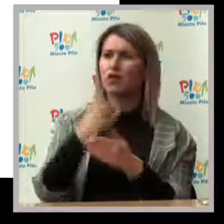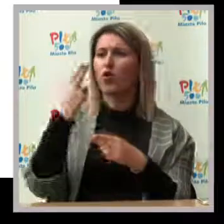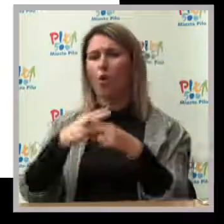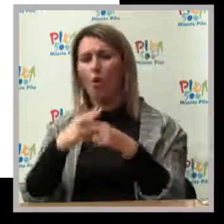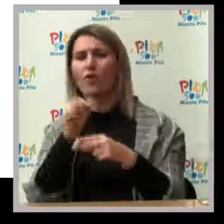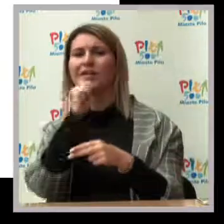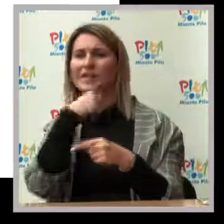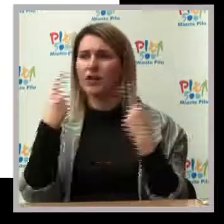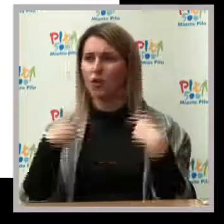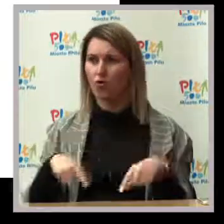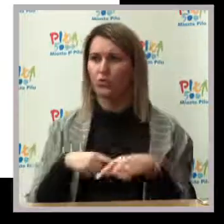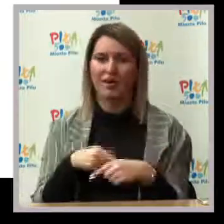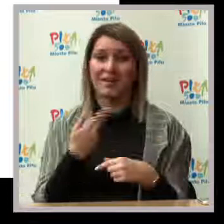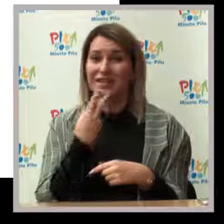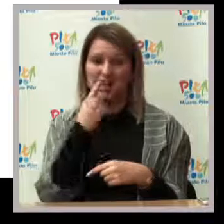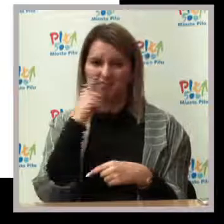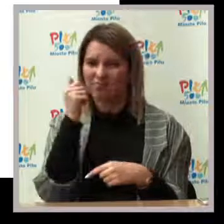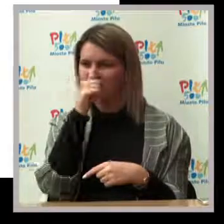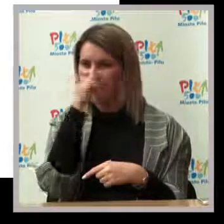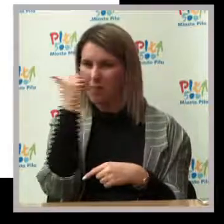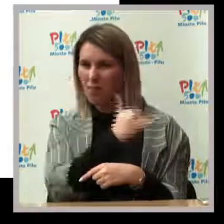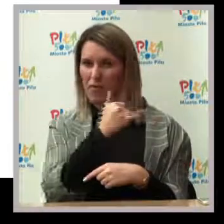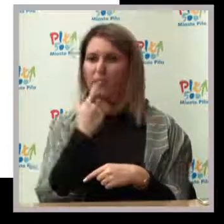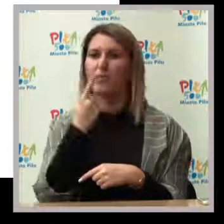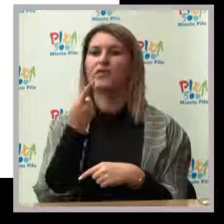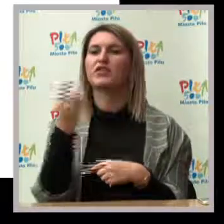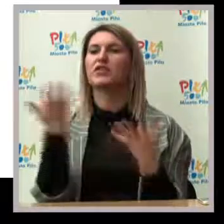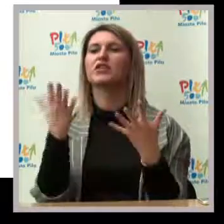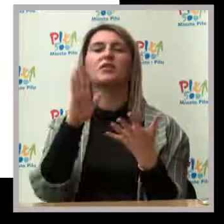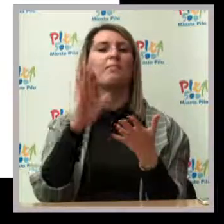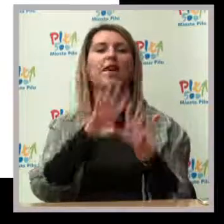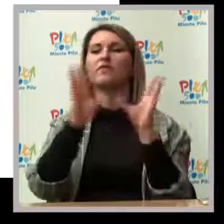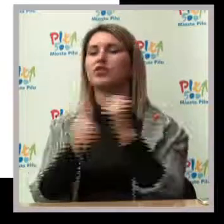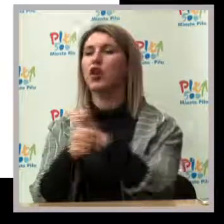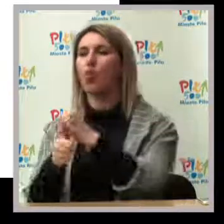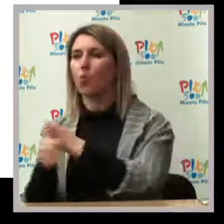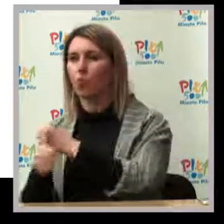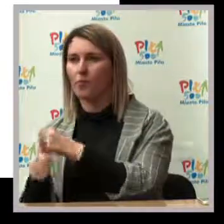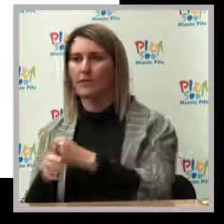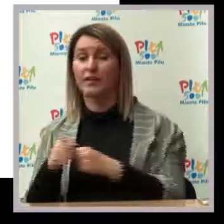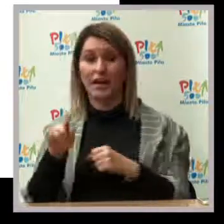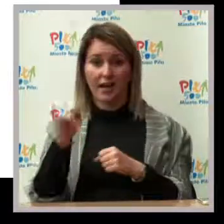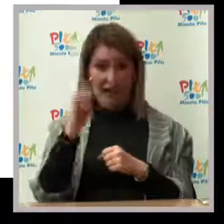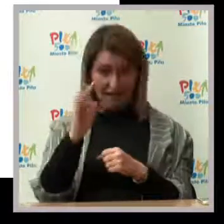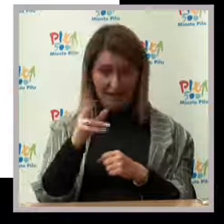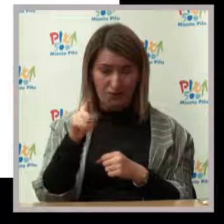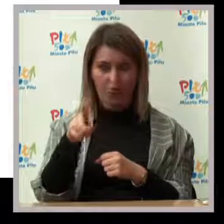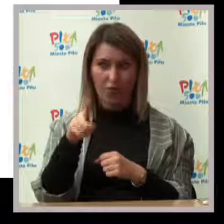nie potrafiąca powiedzieć, gdzie ma dokumentację, to w przypadku takiego przygotowania